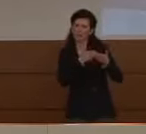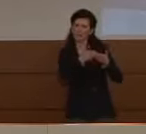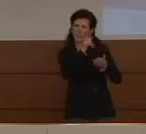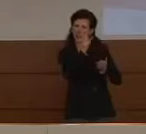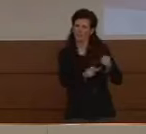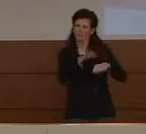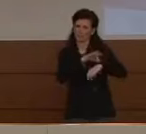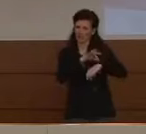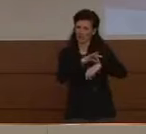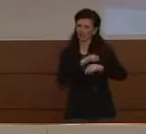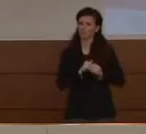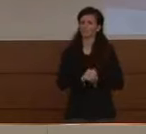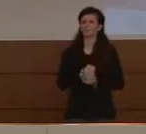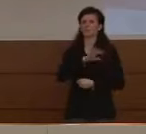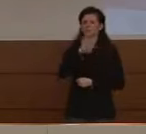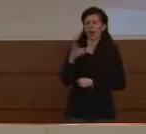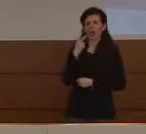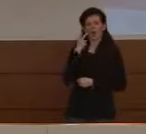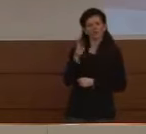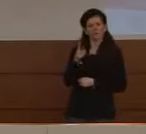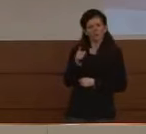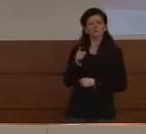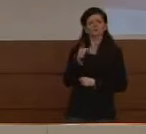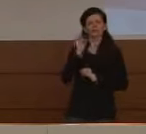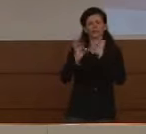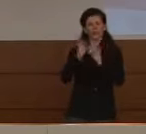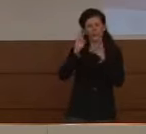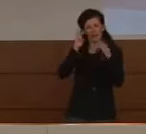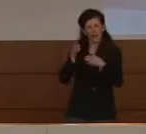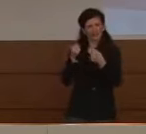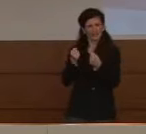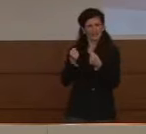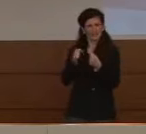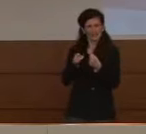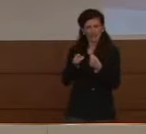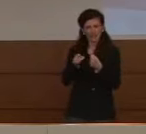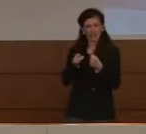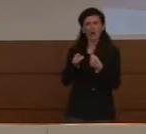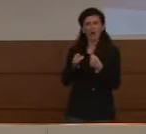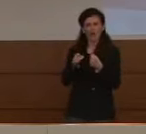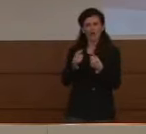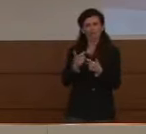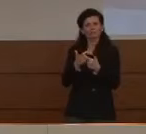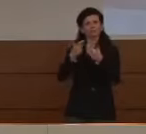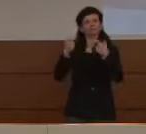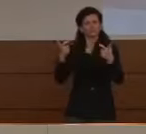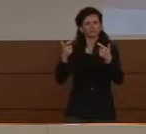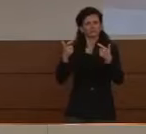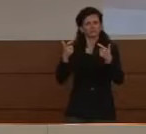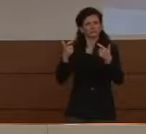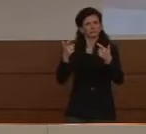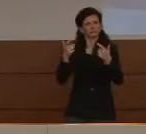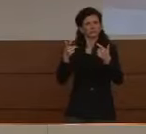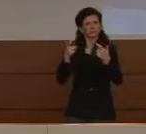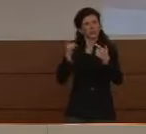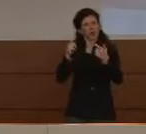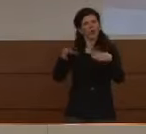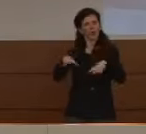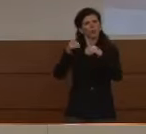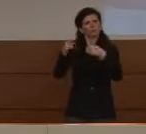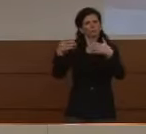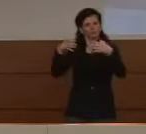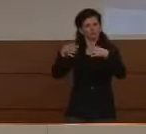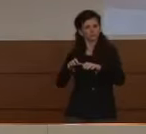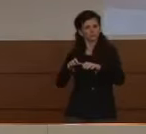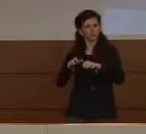l'altra cosa che mi colpisce che anche le terapie intensive per fortuna hanno un aumento l'incremento molto basso potrebbe essere arrivato in